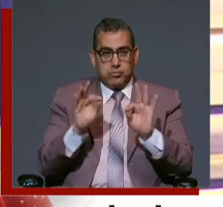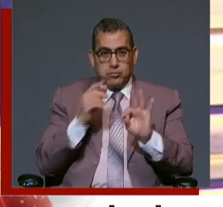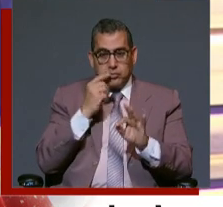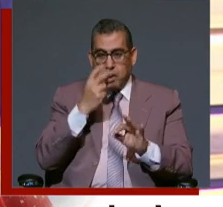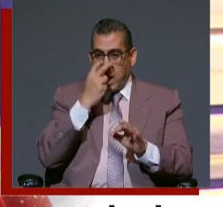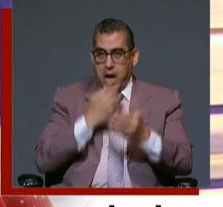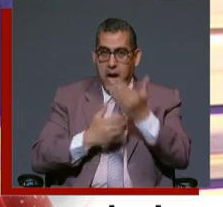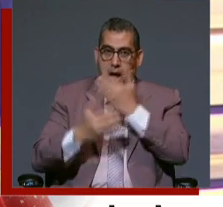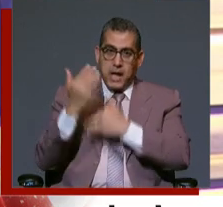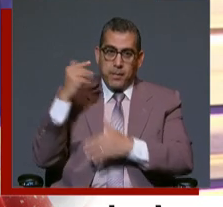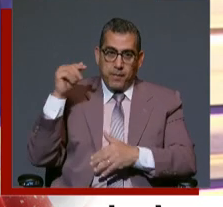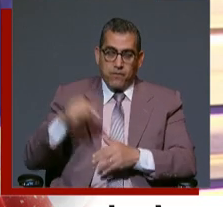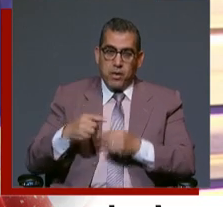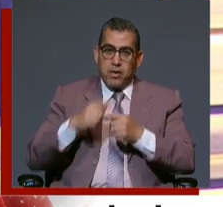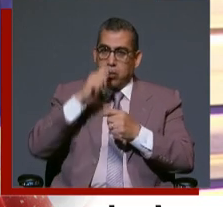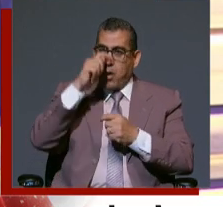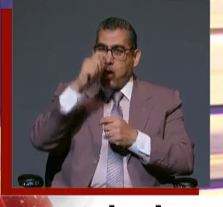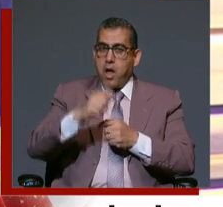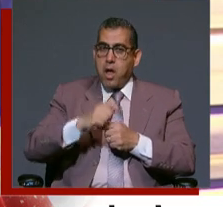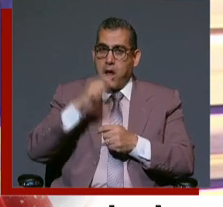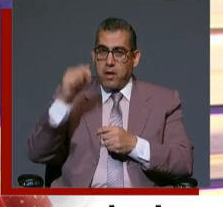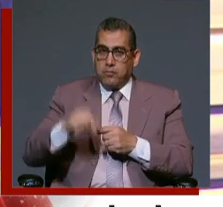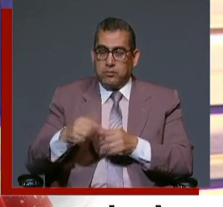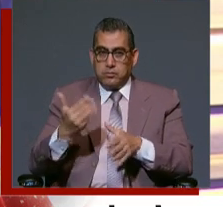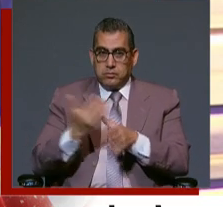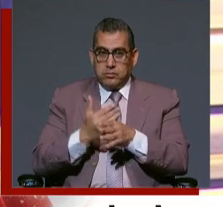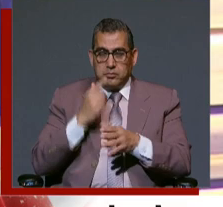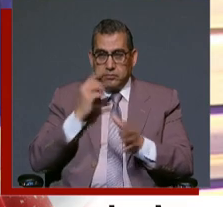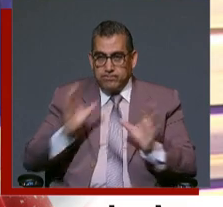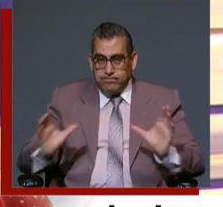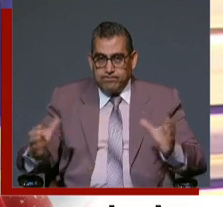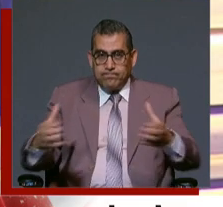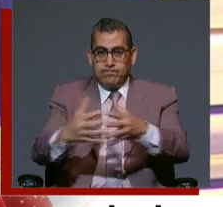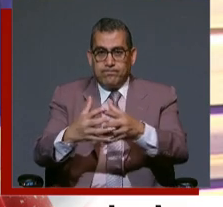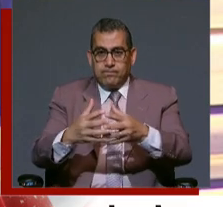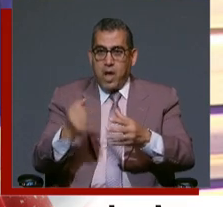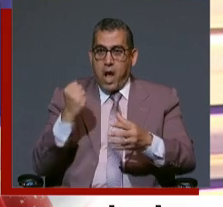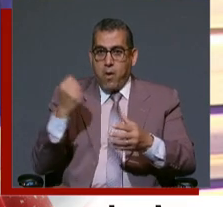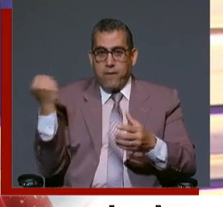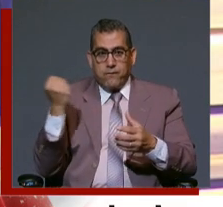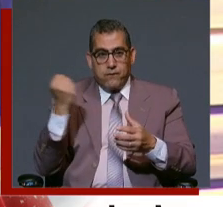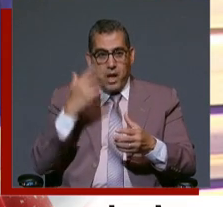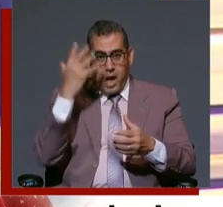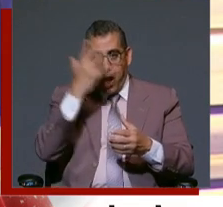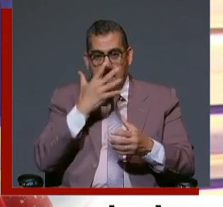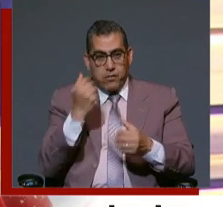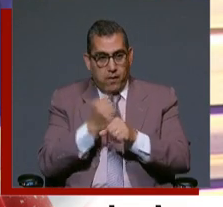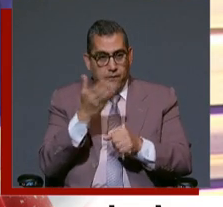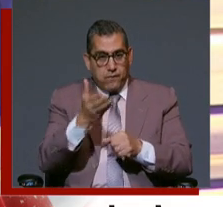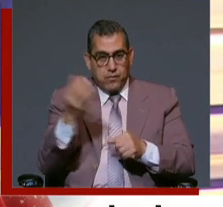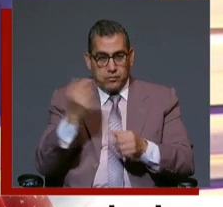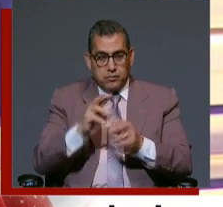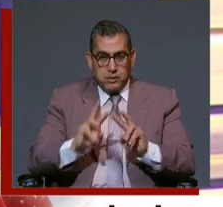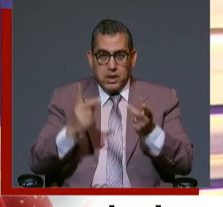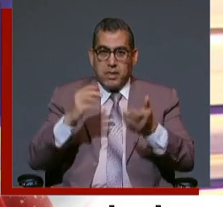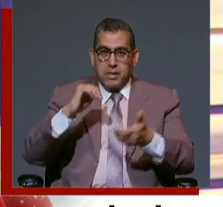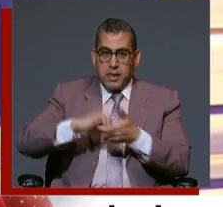كان طويلا في لم قدرات القارة الإفريقية وإحداث التعاون